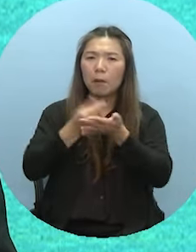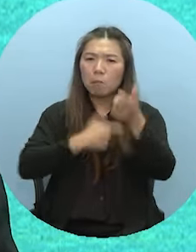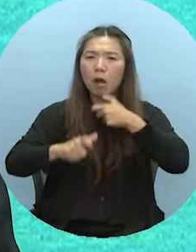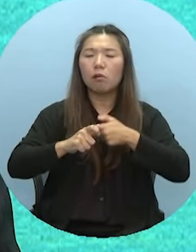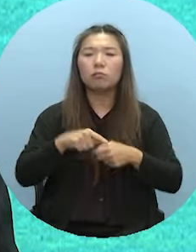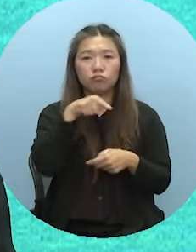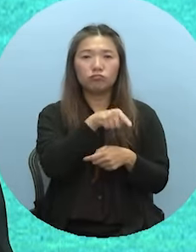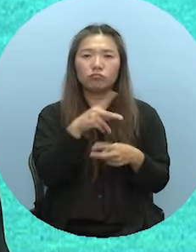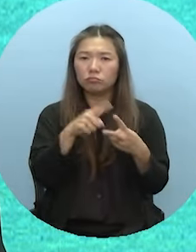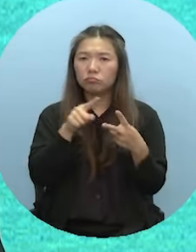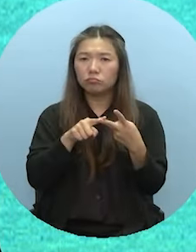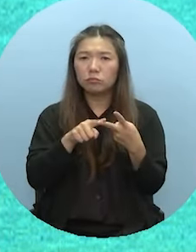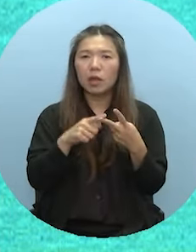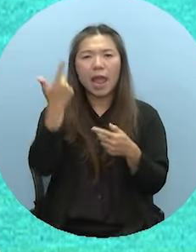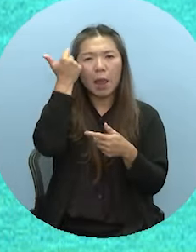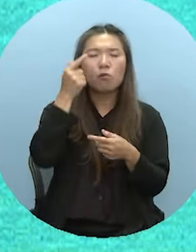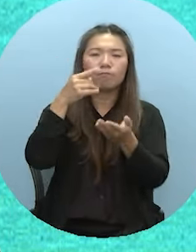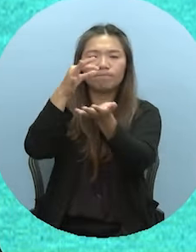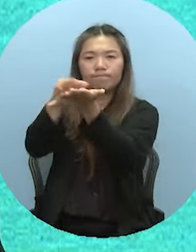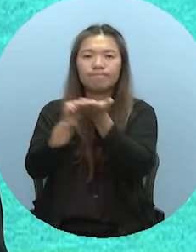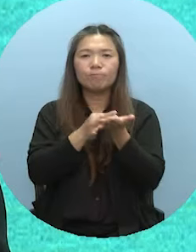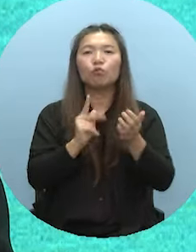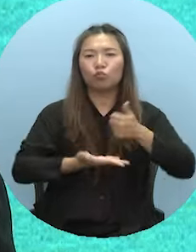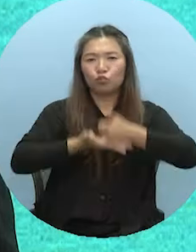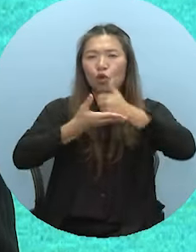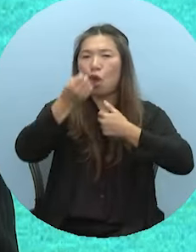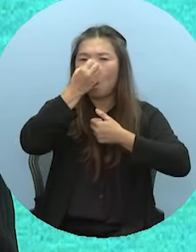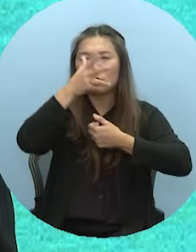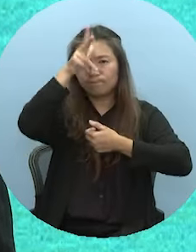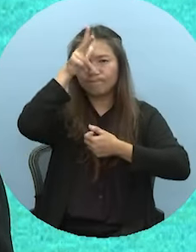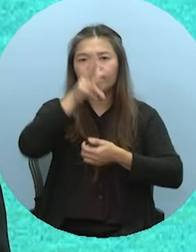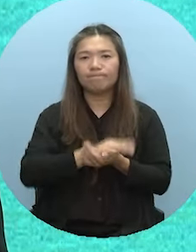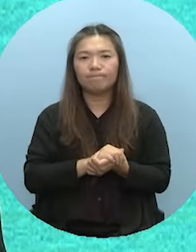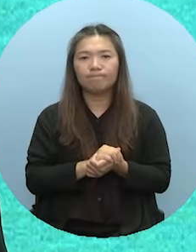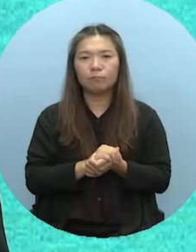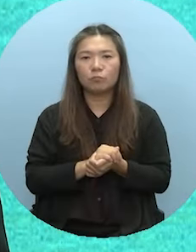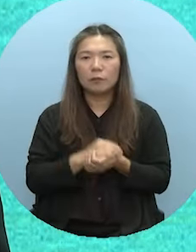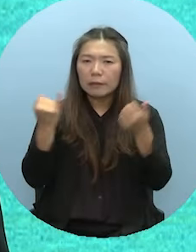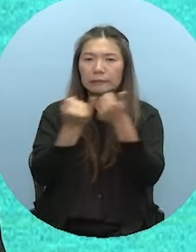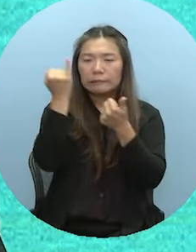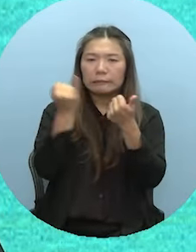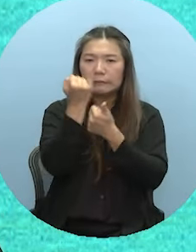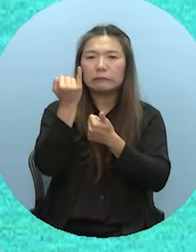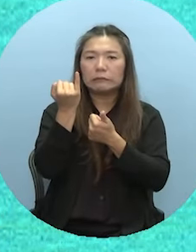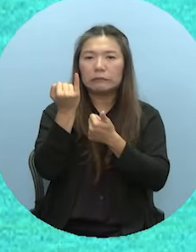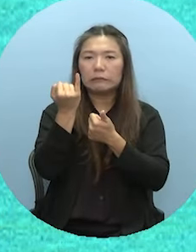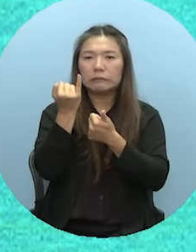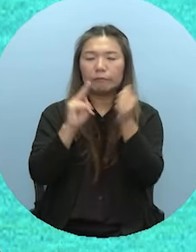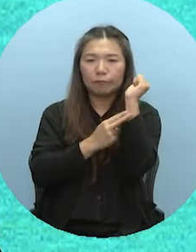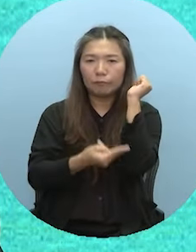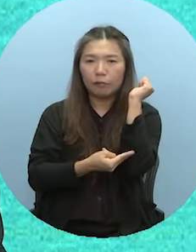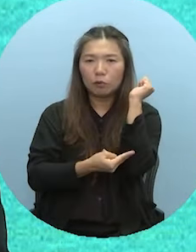兩方面咧，我希望任何國家都會尊重香港特區，唔好用